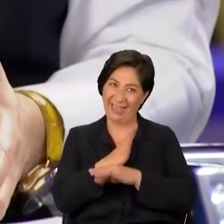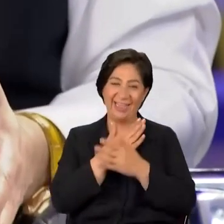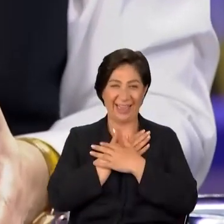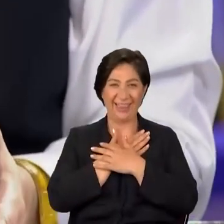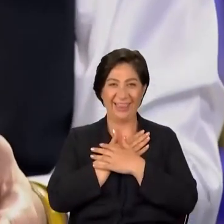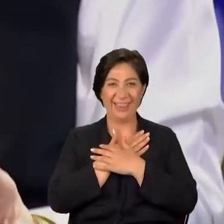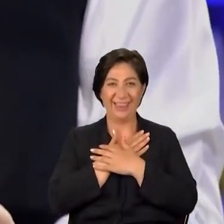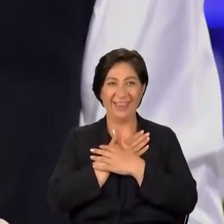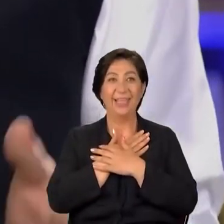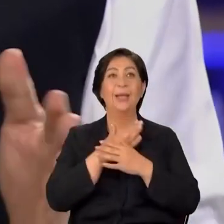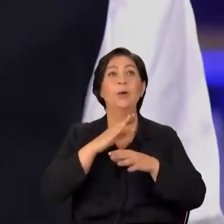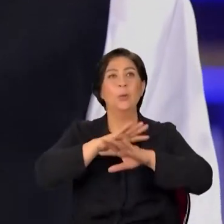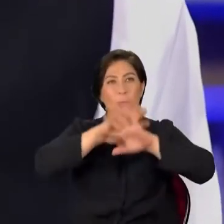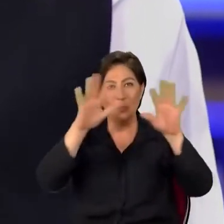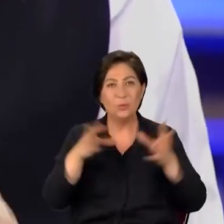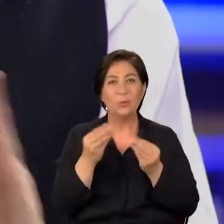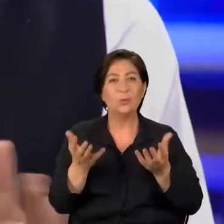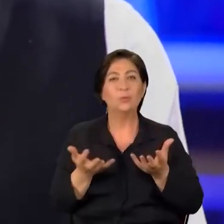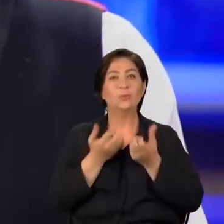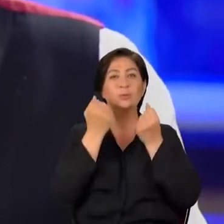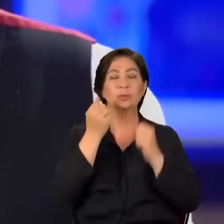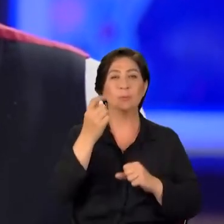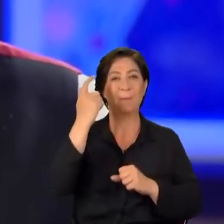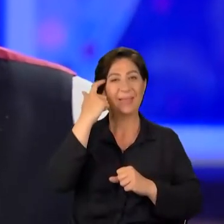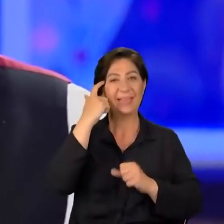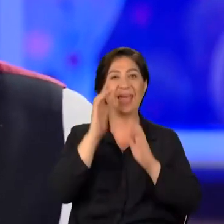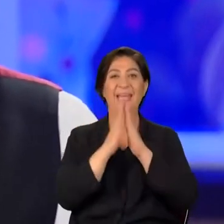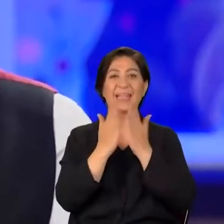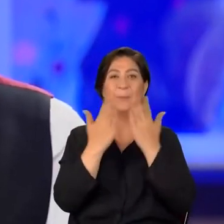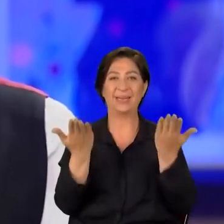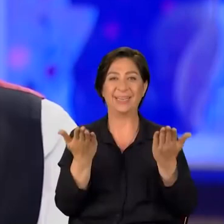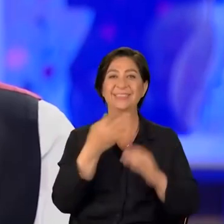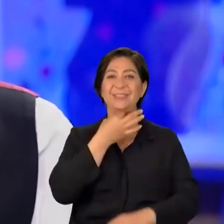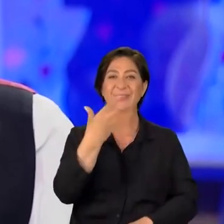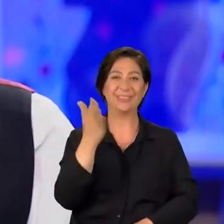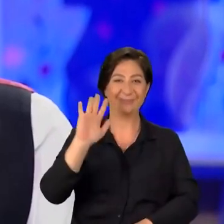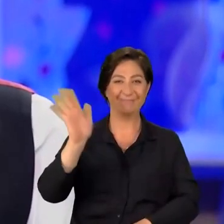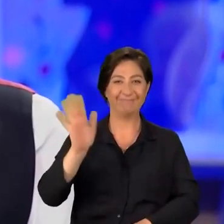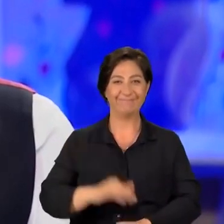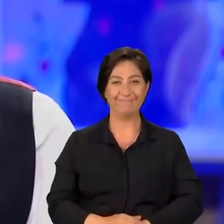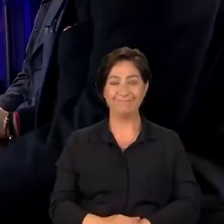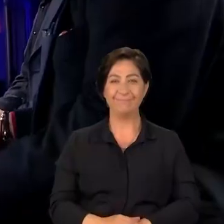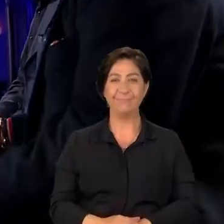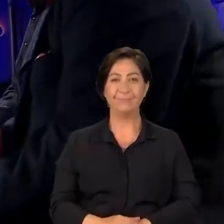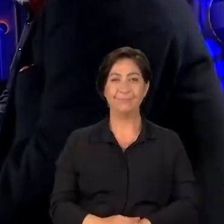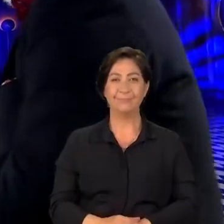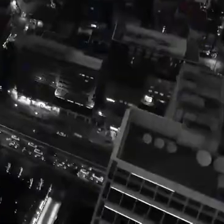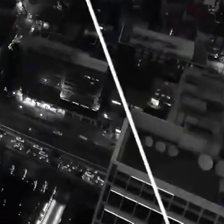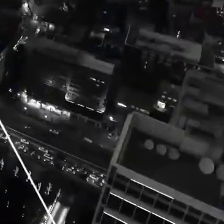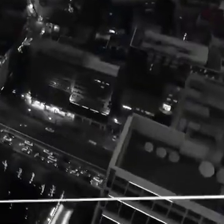oldum. Hakikaten bütün kurtuluşumuz bilgide ve kitaplarda. Teşekkür ederiz. Hoşça kalın.